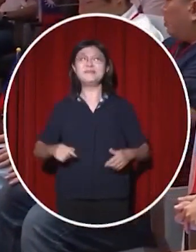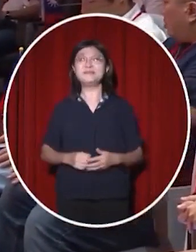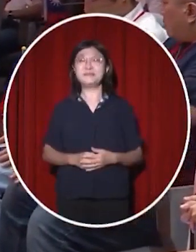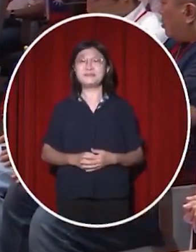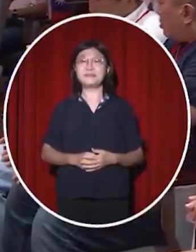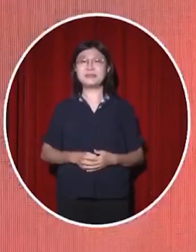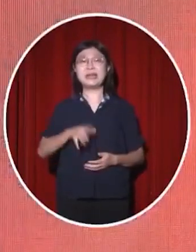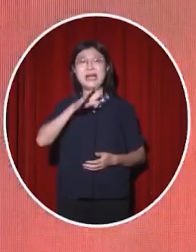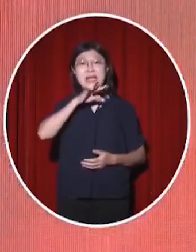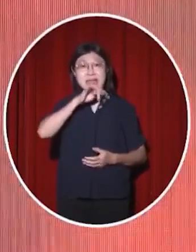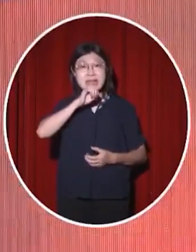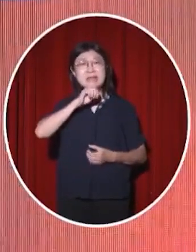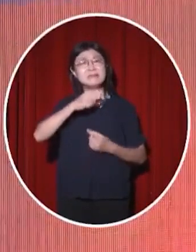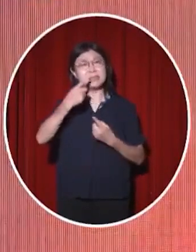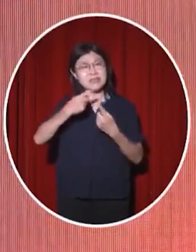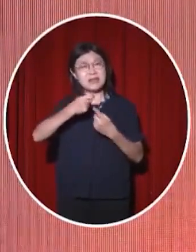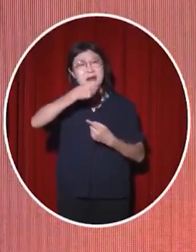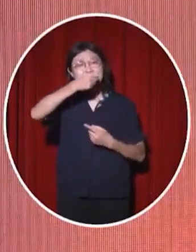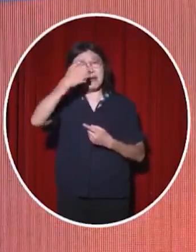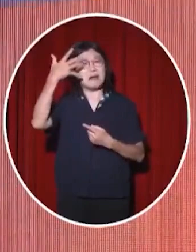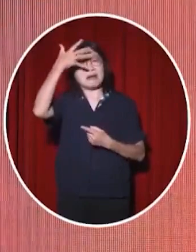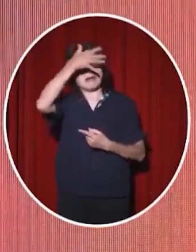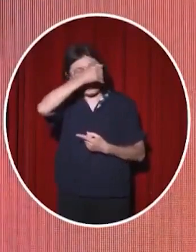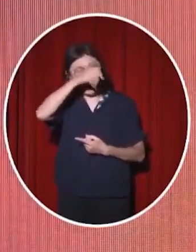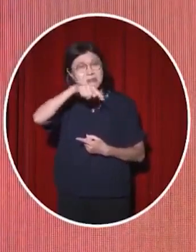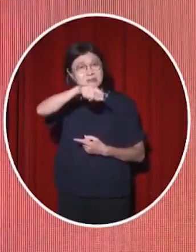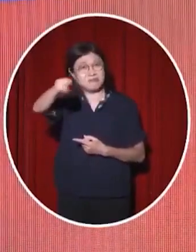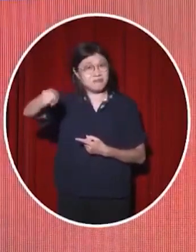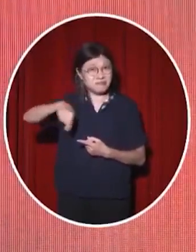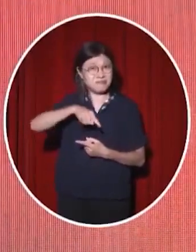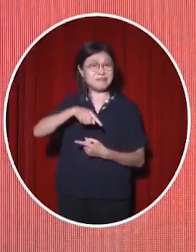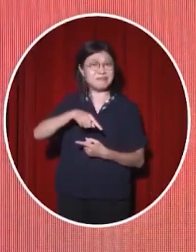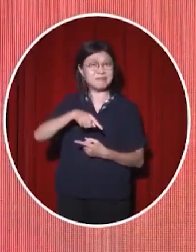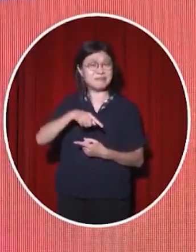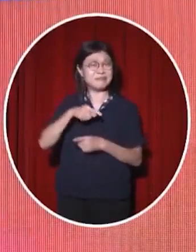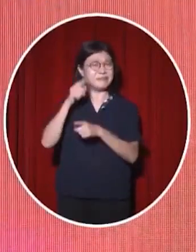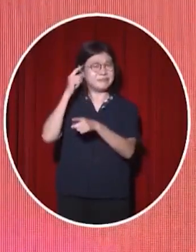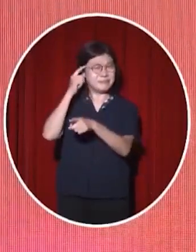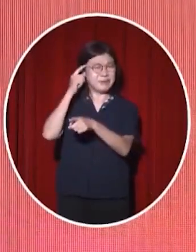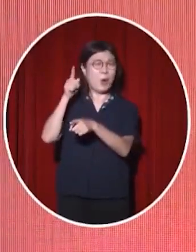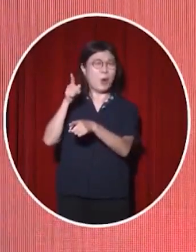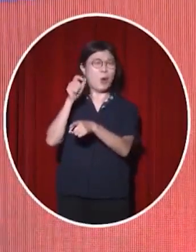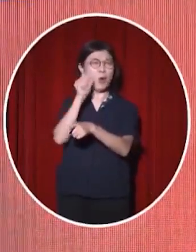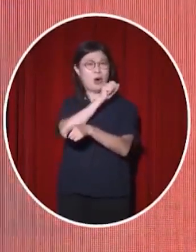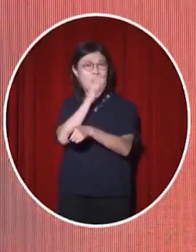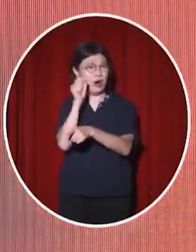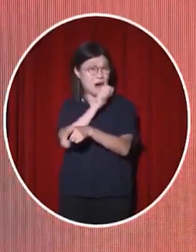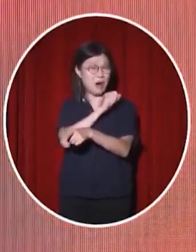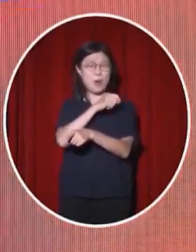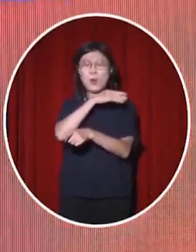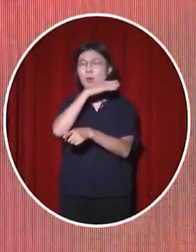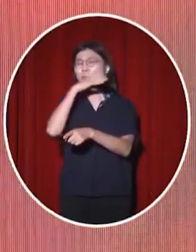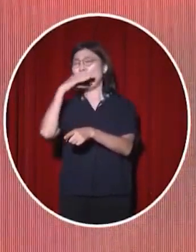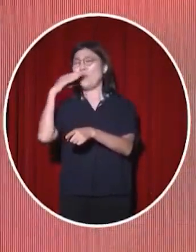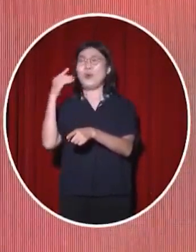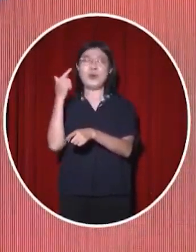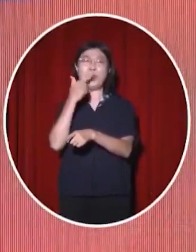年纪稍长的，可能是那位唱歌优美动